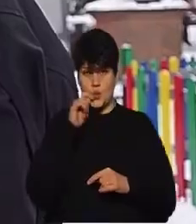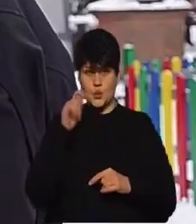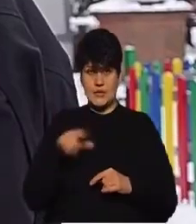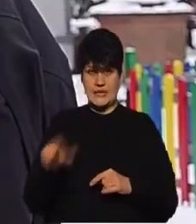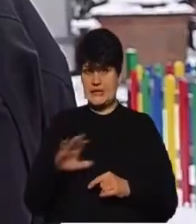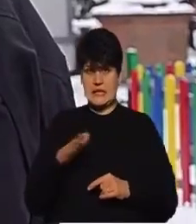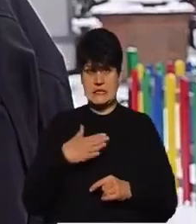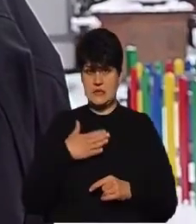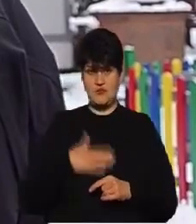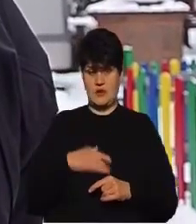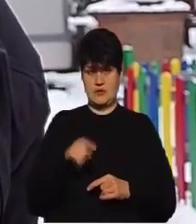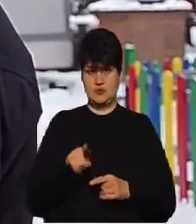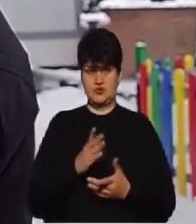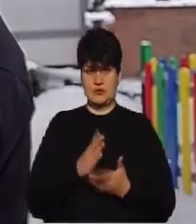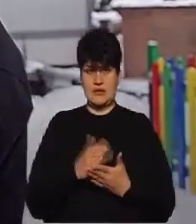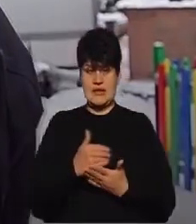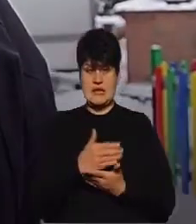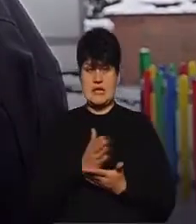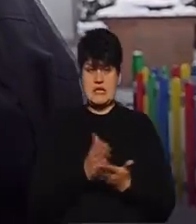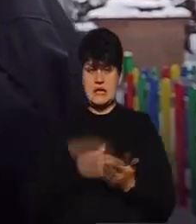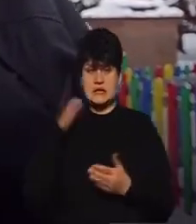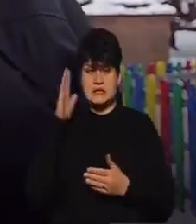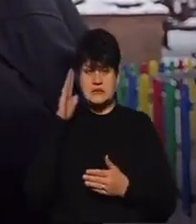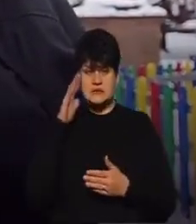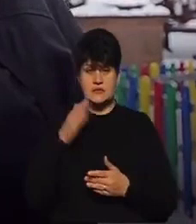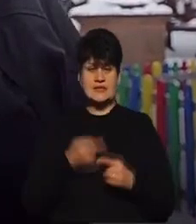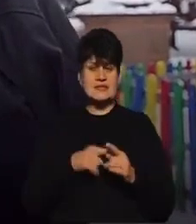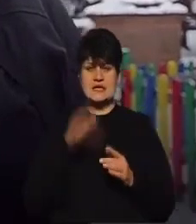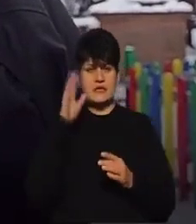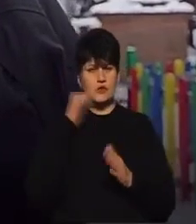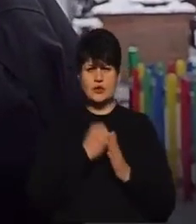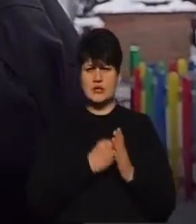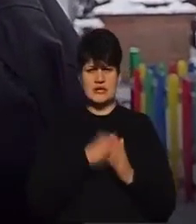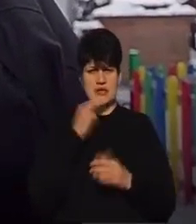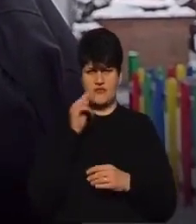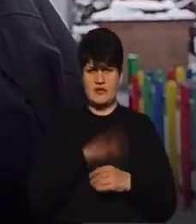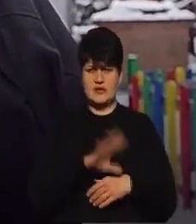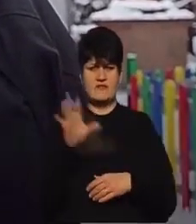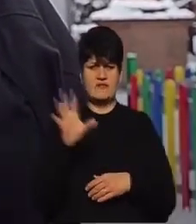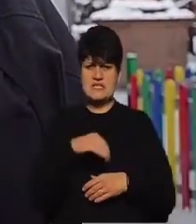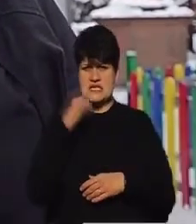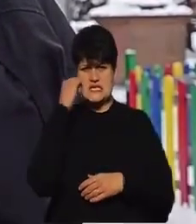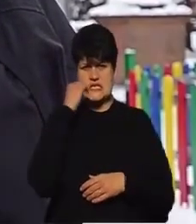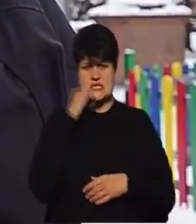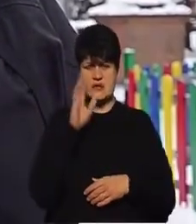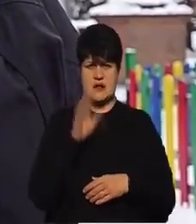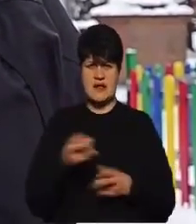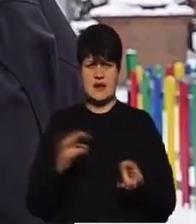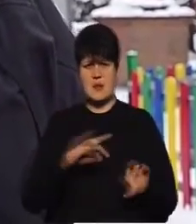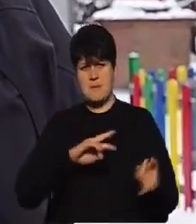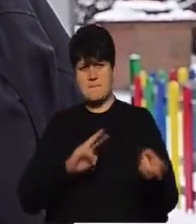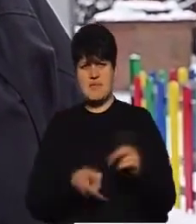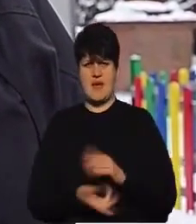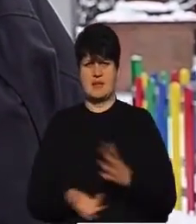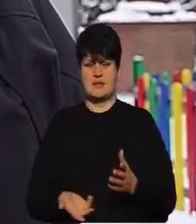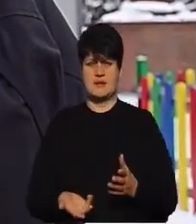що є. Якість води, але це не водоканал винен тому. Все старе, треба міняти. То,